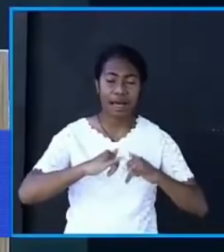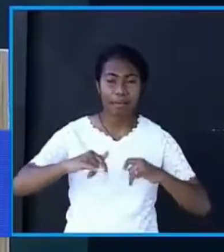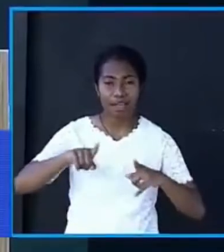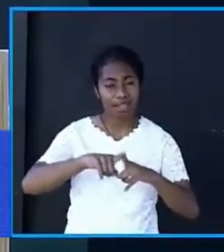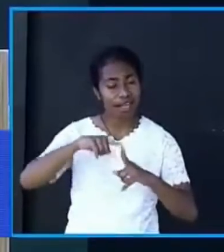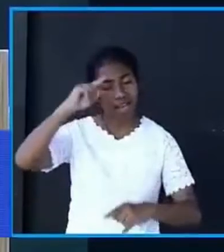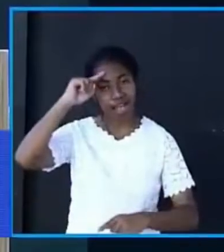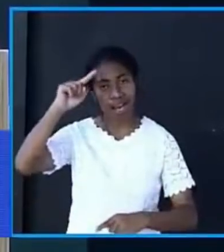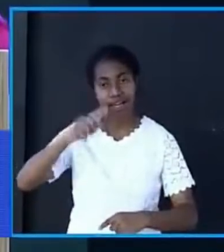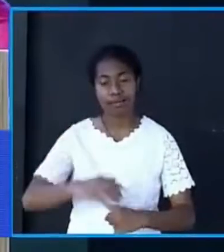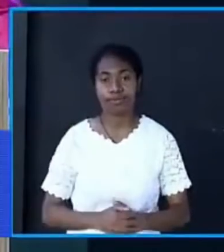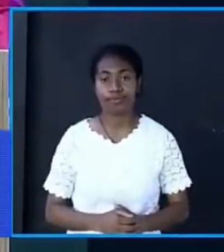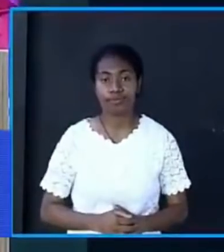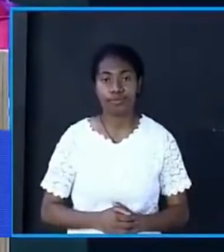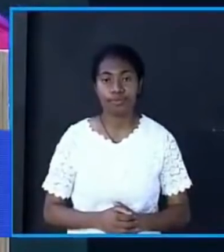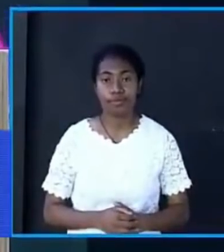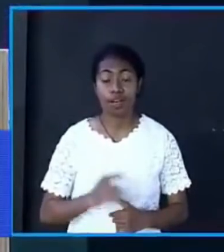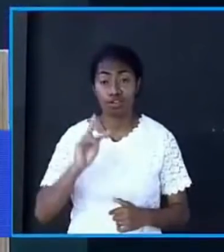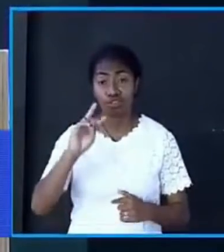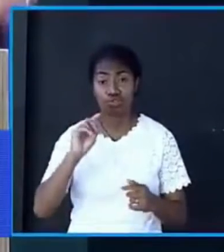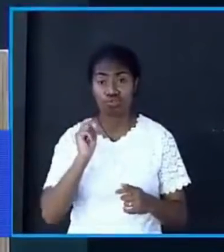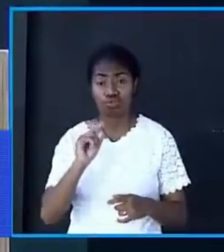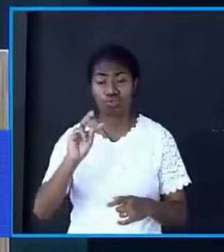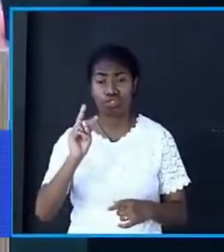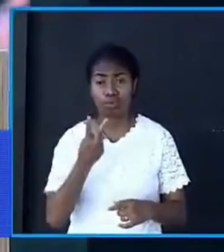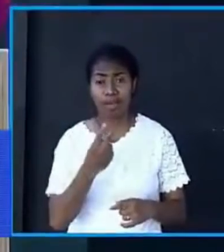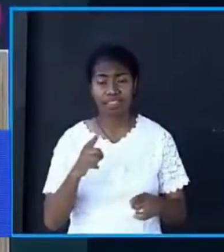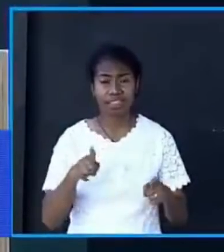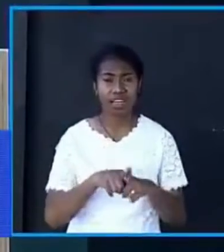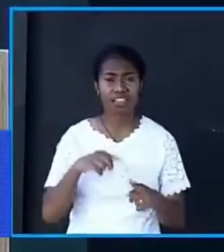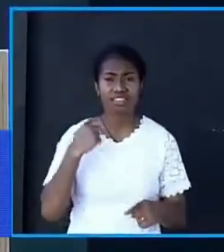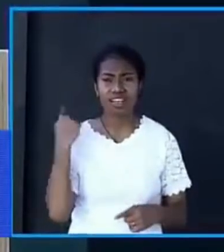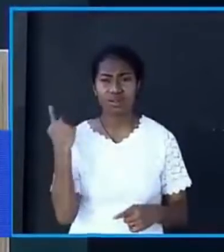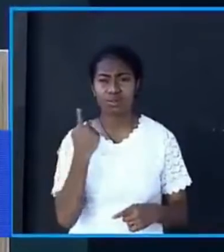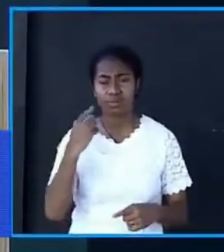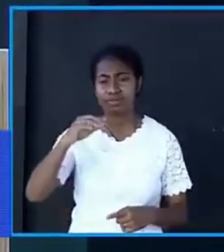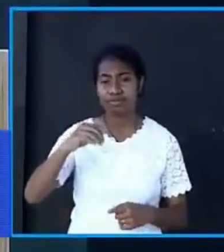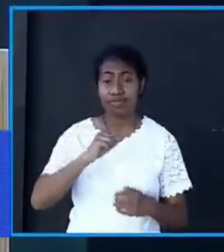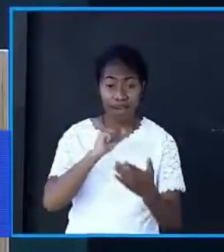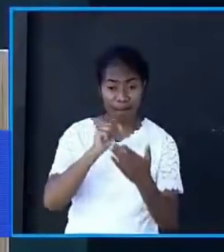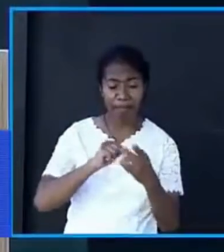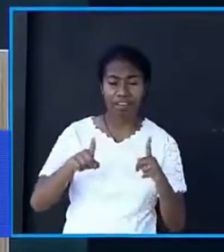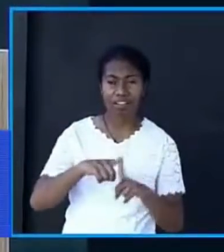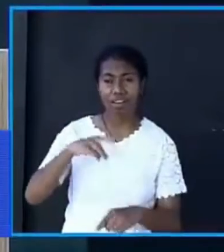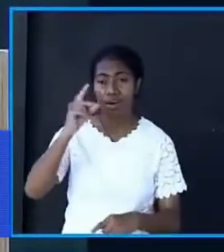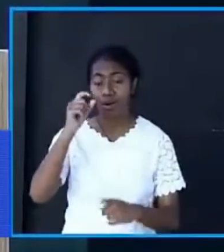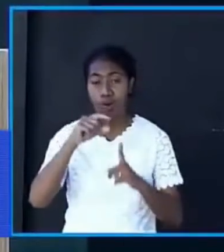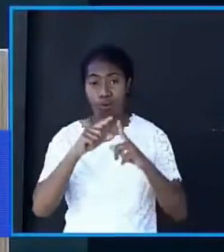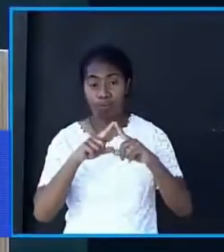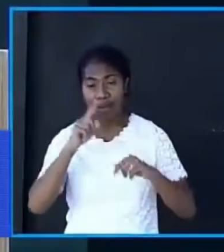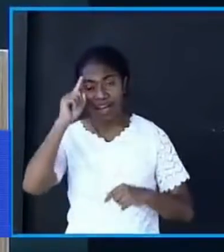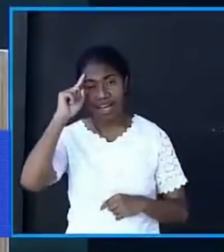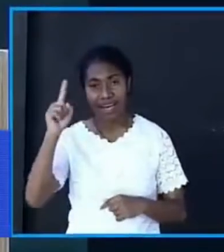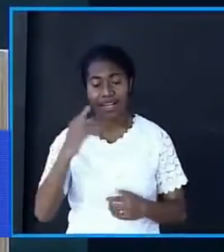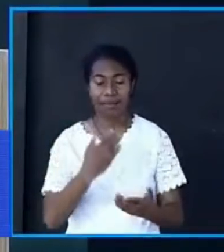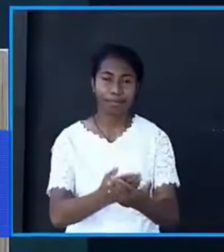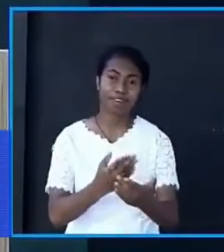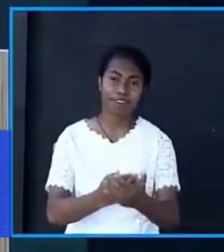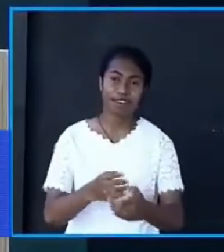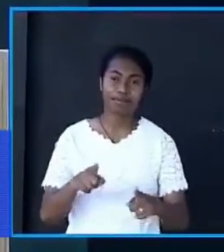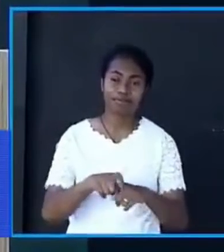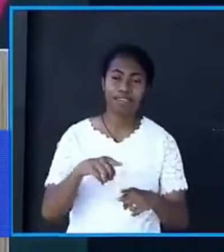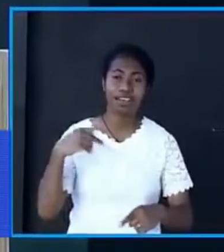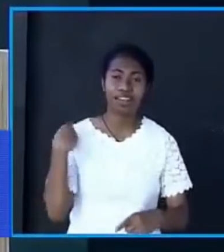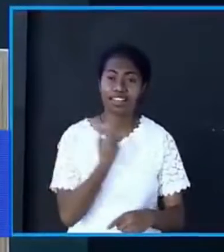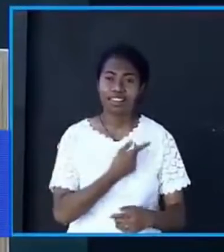Allah justru sebaliknya dengan seluruh gambar dan rupa Allah yang dia berikan pada kita mari